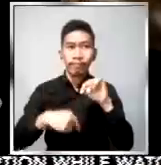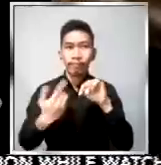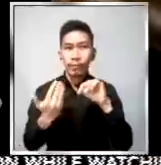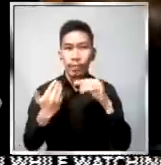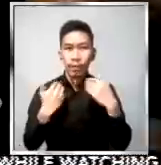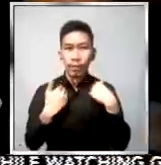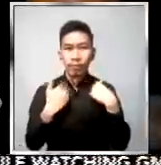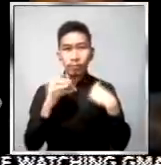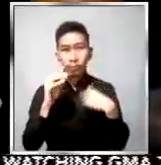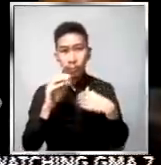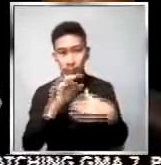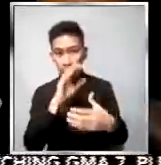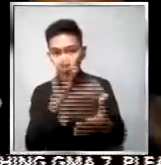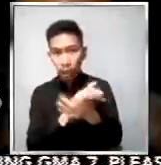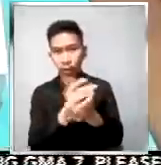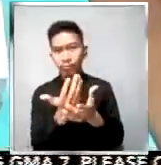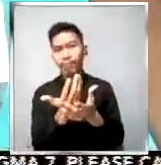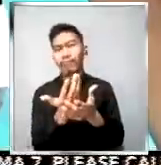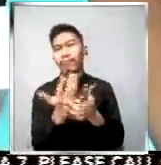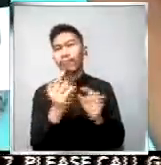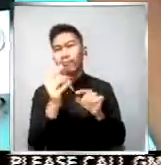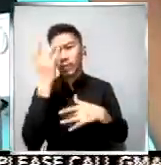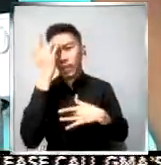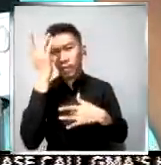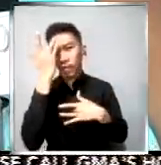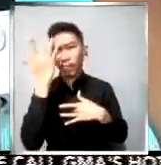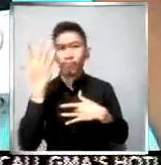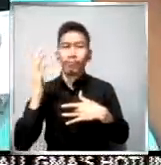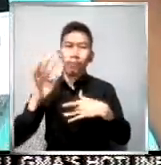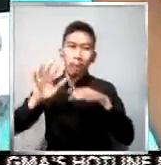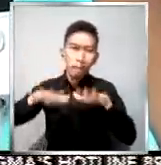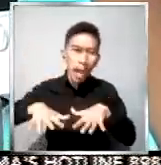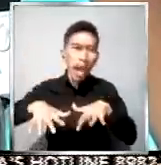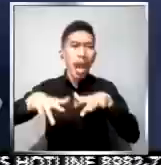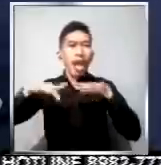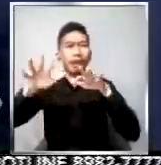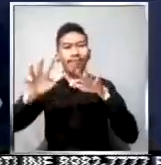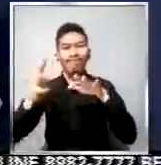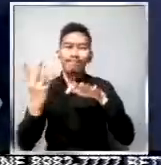pa. Wala kami magagawa, ganito na lang.